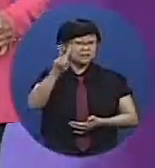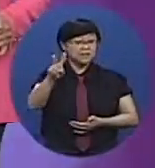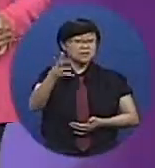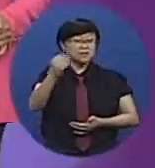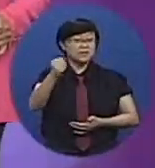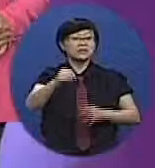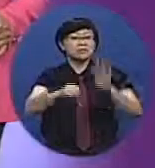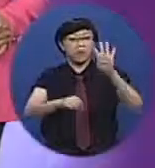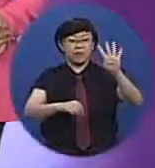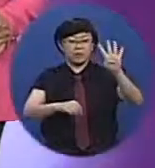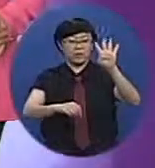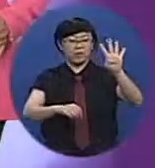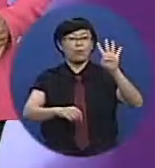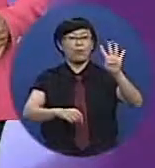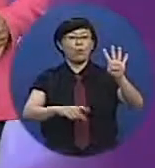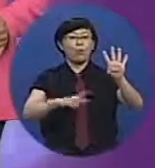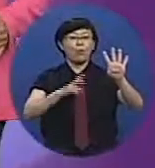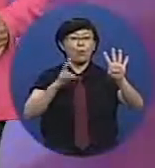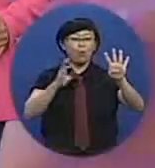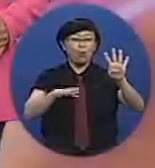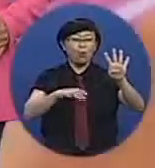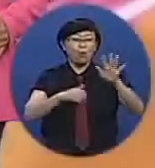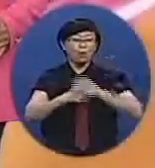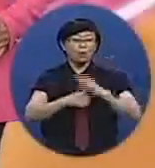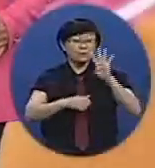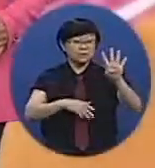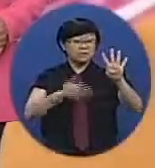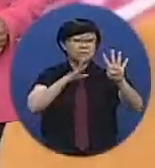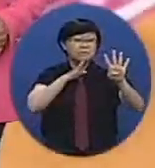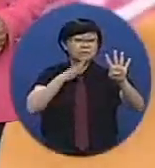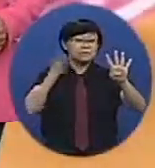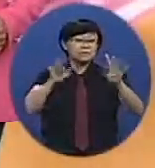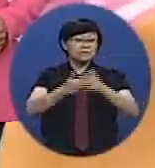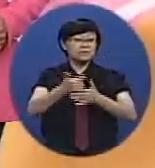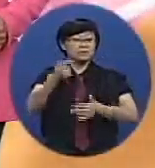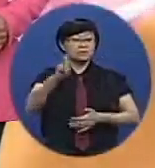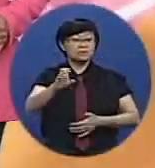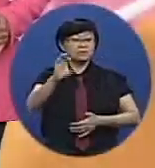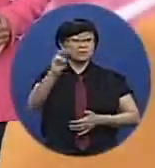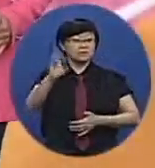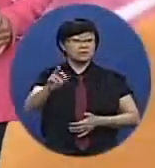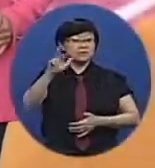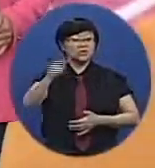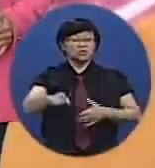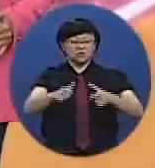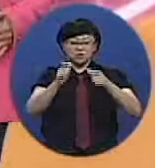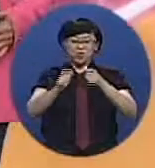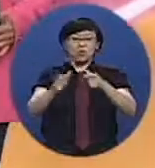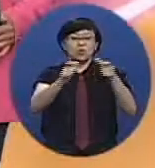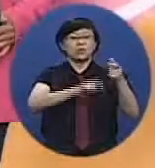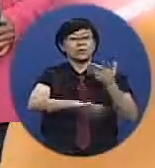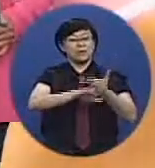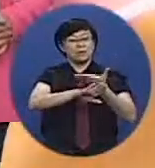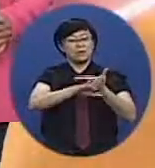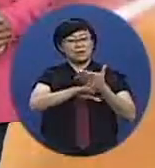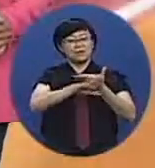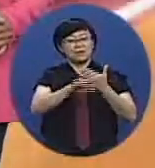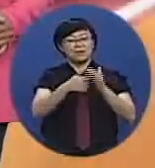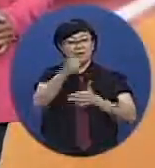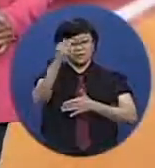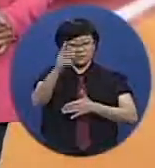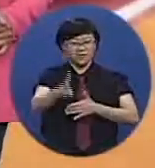나오나요? 4번이요. 4번? 네, 4번인데 남양주에도 똑같지가 않아요. 남양주도 이제 이렇게